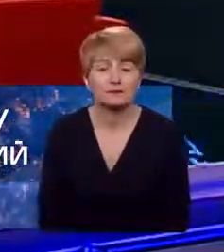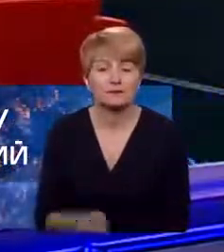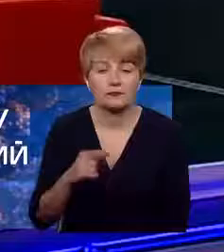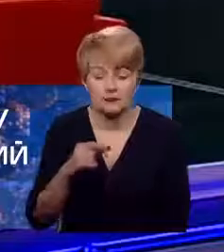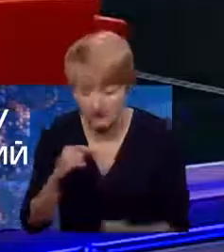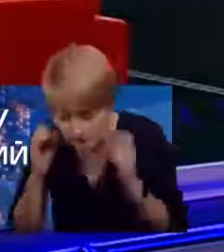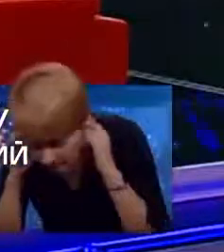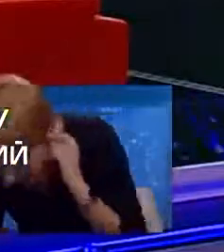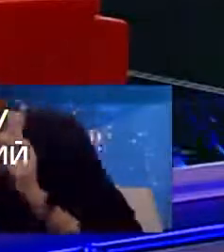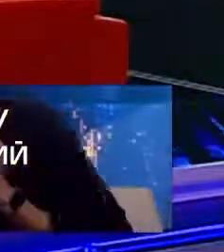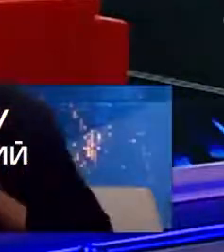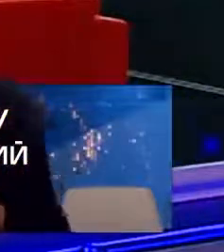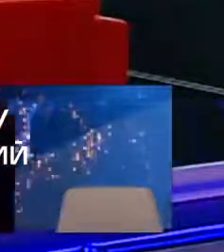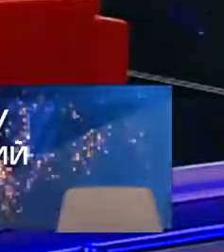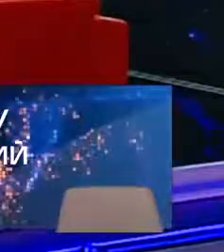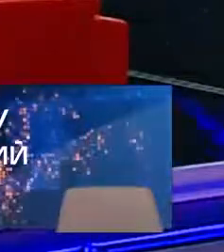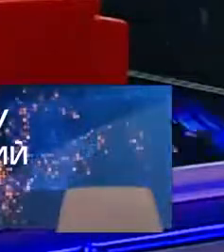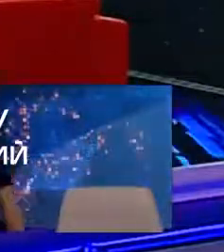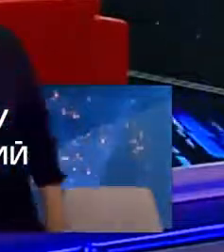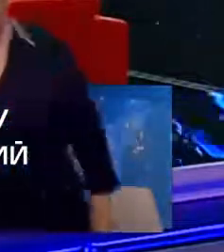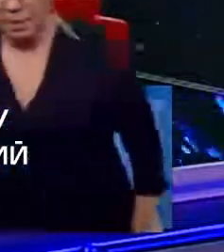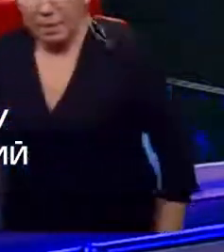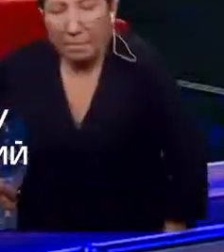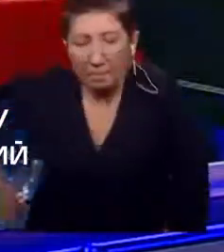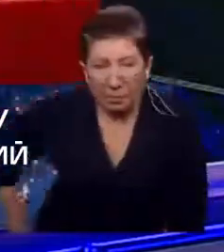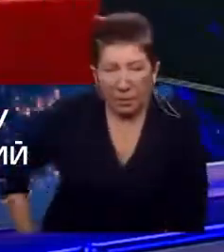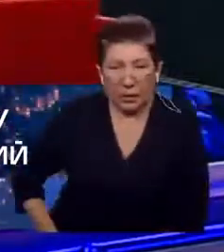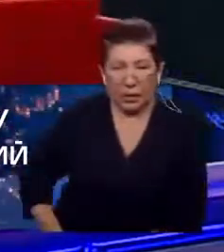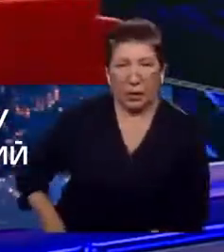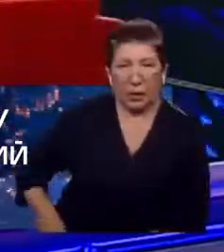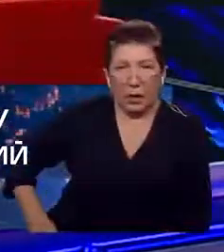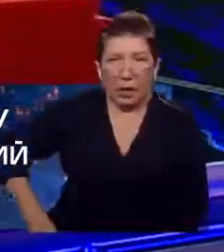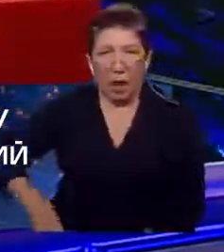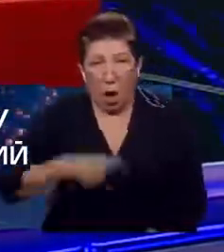Росія нападає на Грузію. І тільки фракція Тимошенко не